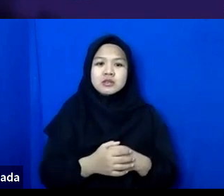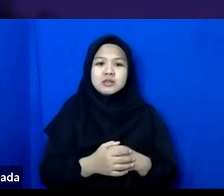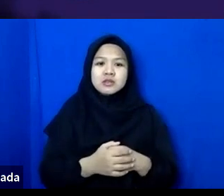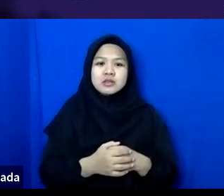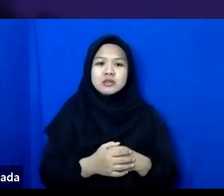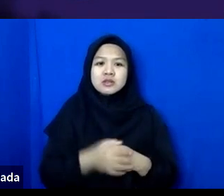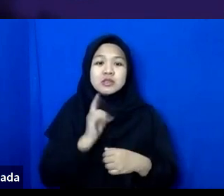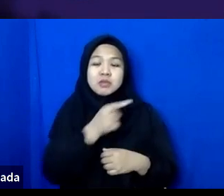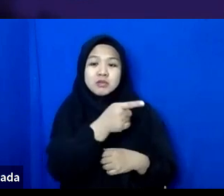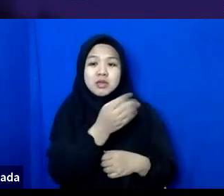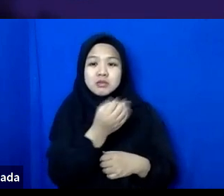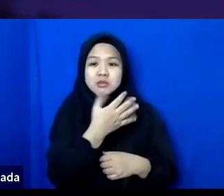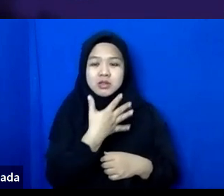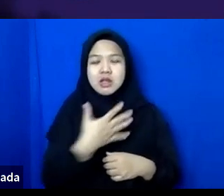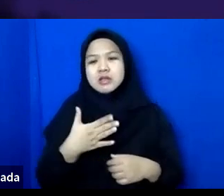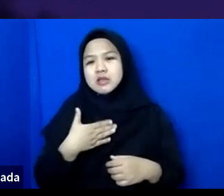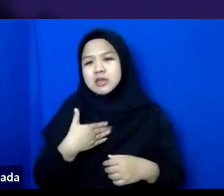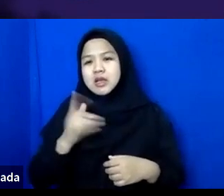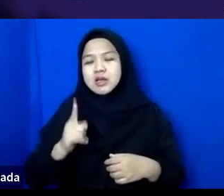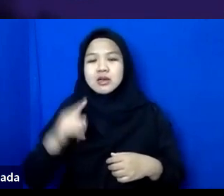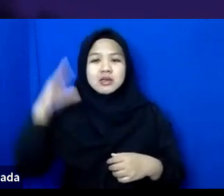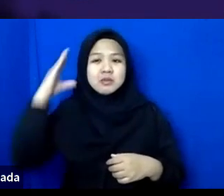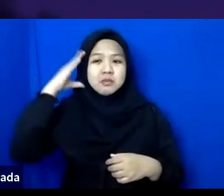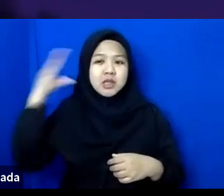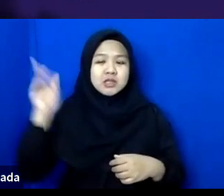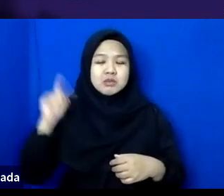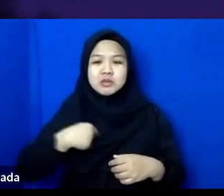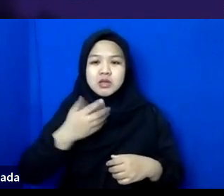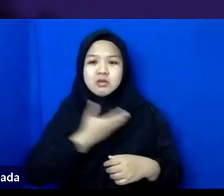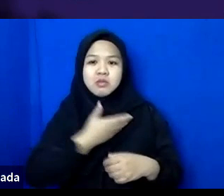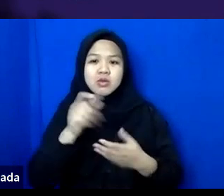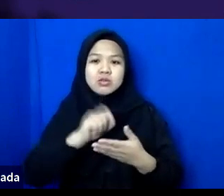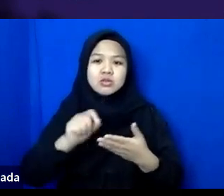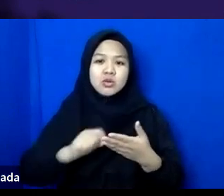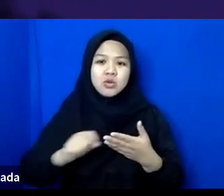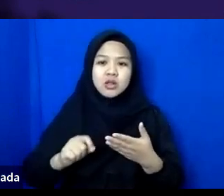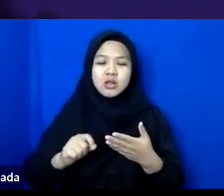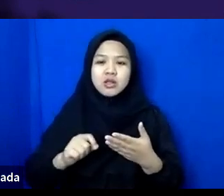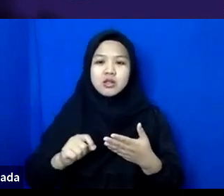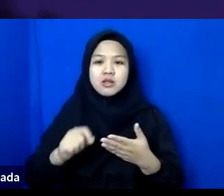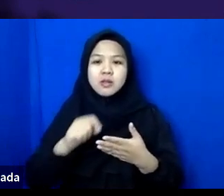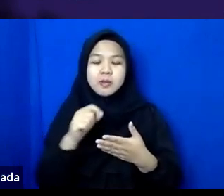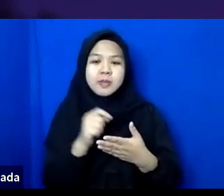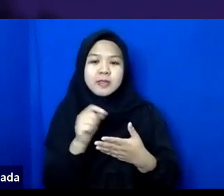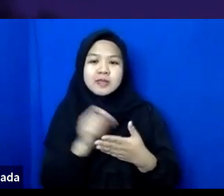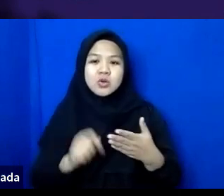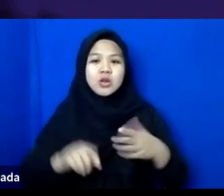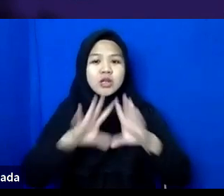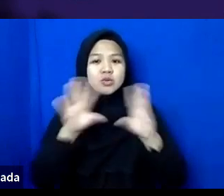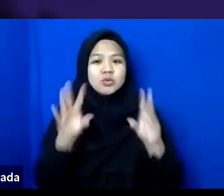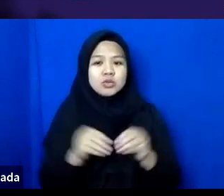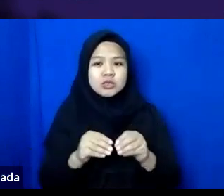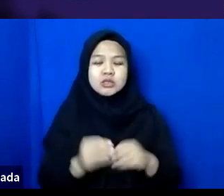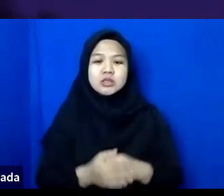karena dia bilang saya ada di pantai karena saya pengen sekolah apa namanya eh inklusi